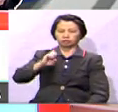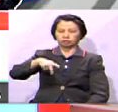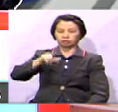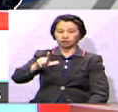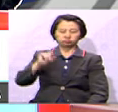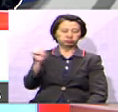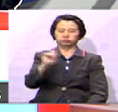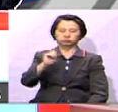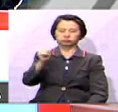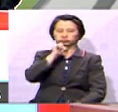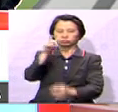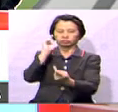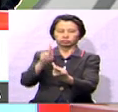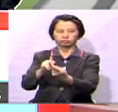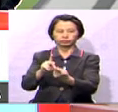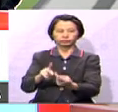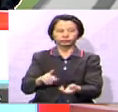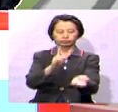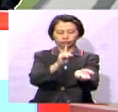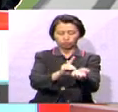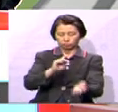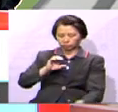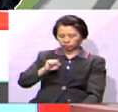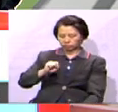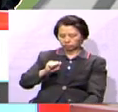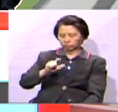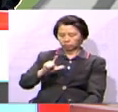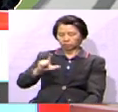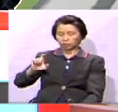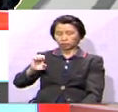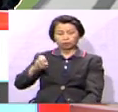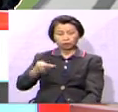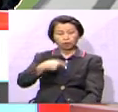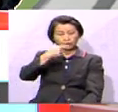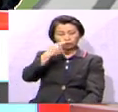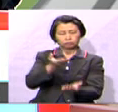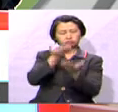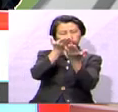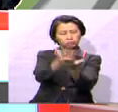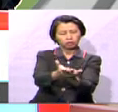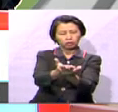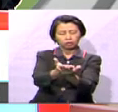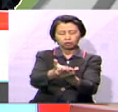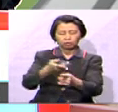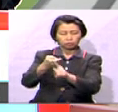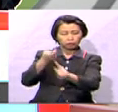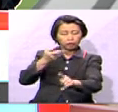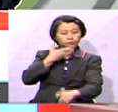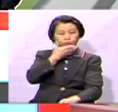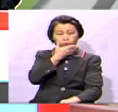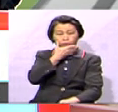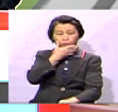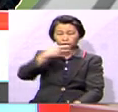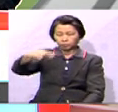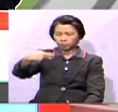menteri komunikasi dan multimedia Datuk Seri Dr Mohamad Salleh Tun Syed kerwak menegaskan cadangan yang dikemukakan Pemuda pakatan harapan